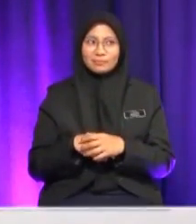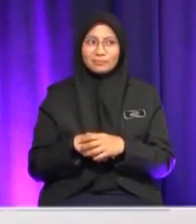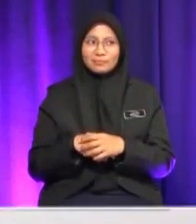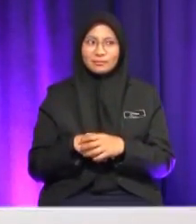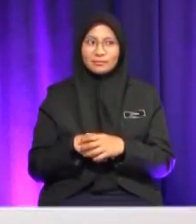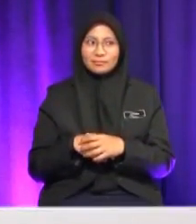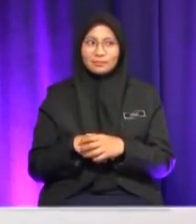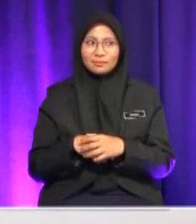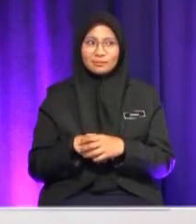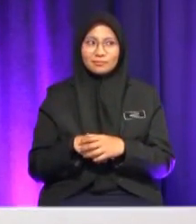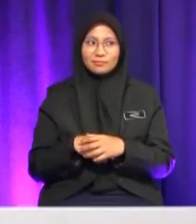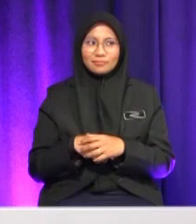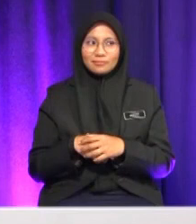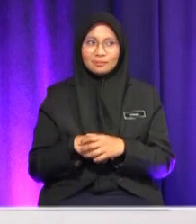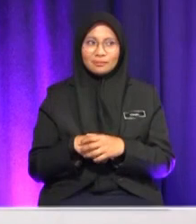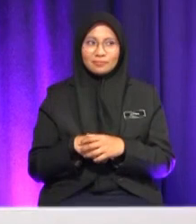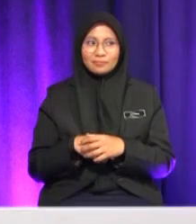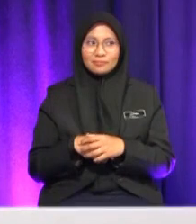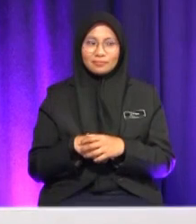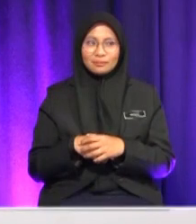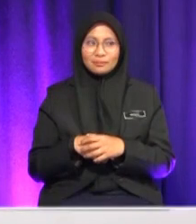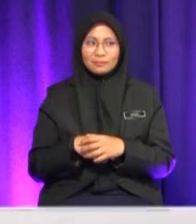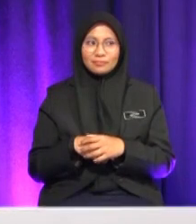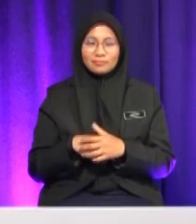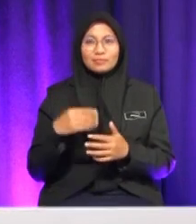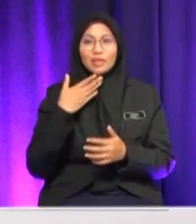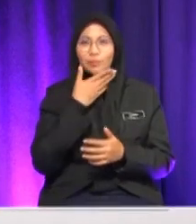Jawapan saya ialah golongan muda sekarang ini sangat